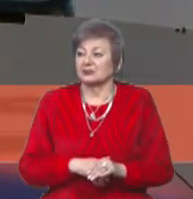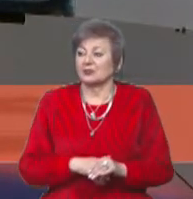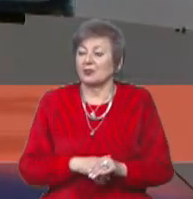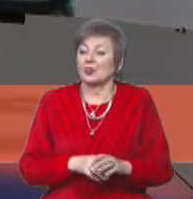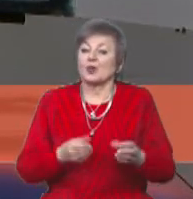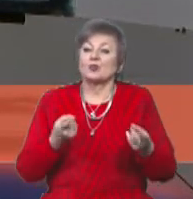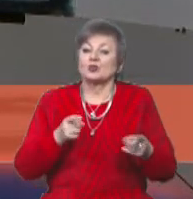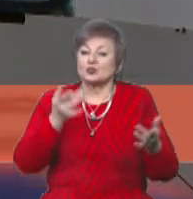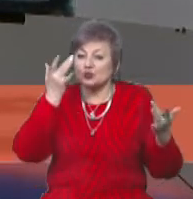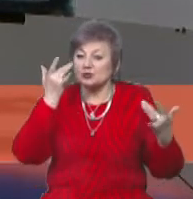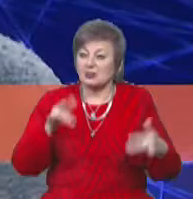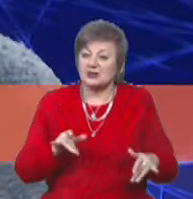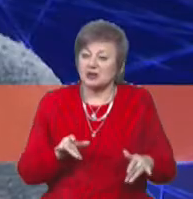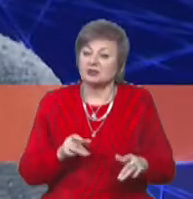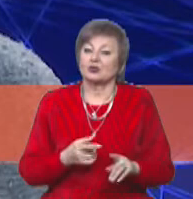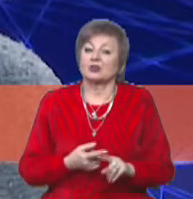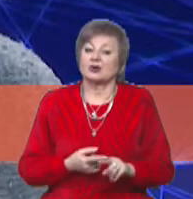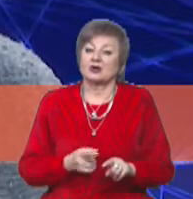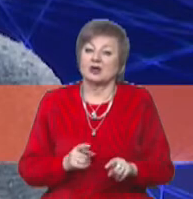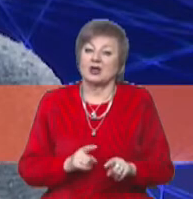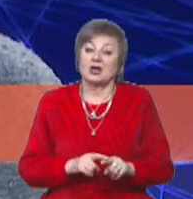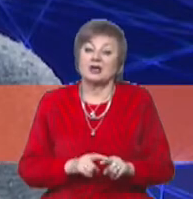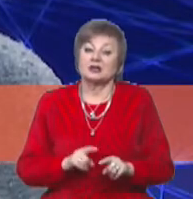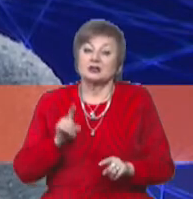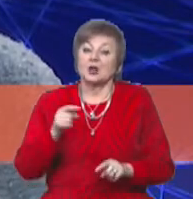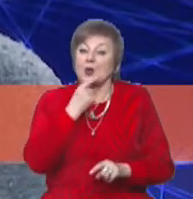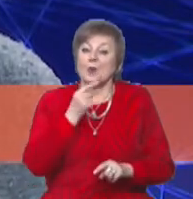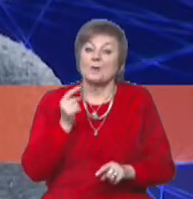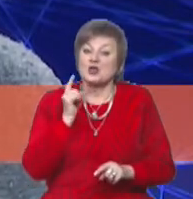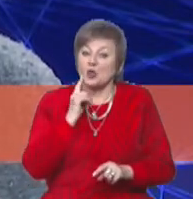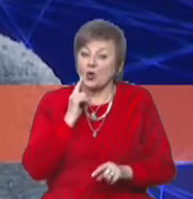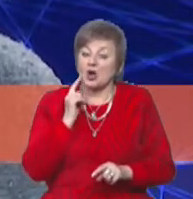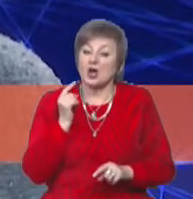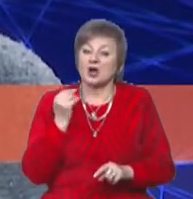Просто спонтанно ми вирішили просто там багато